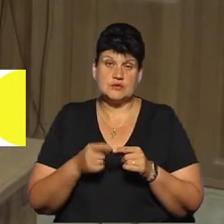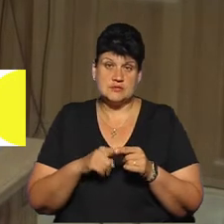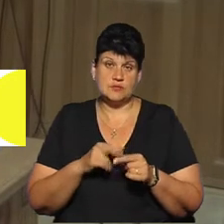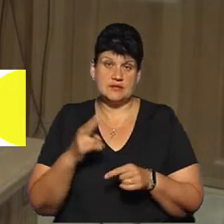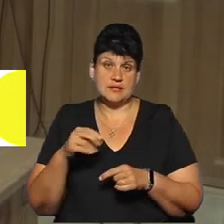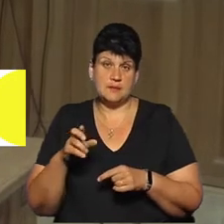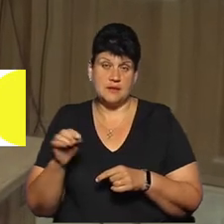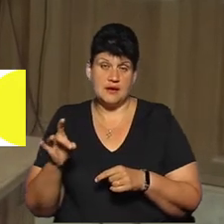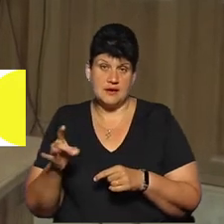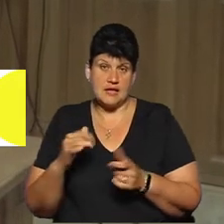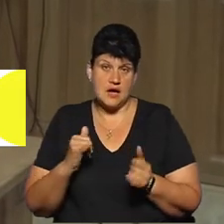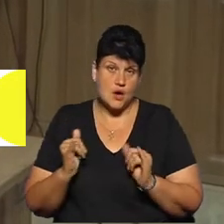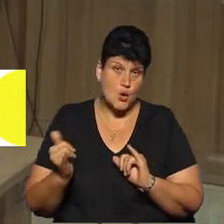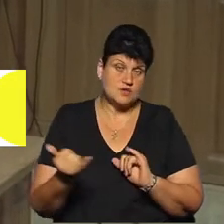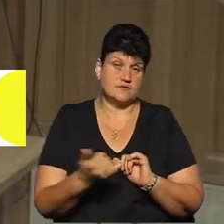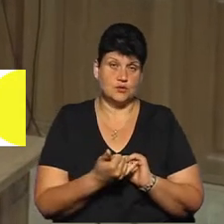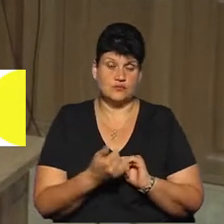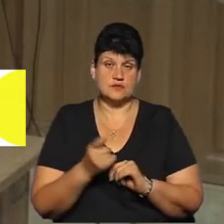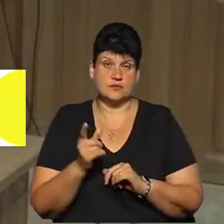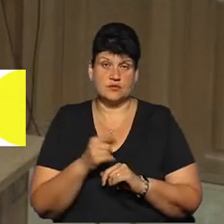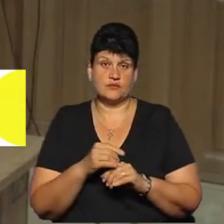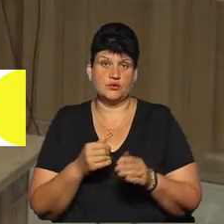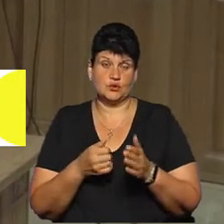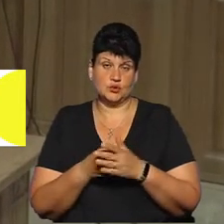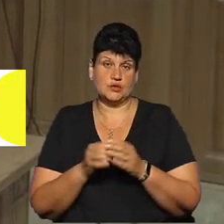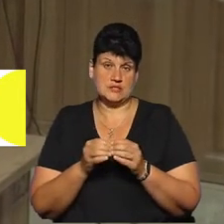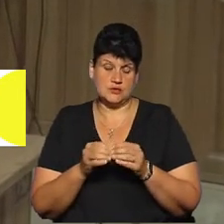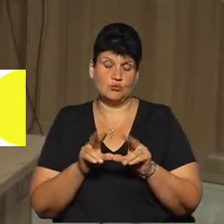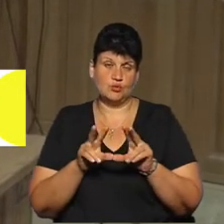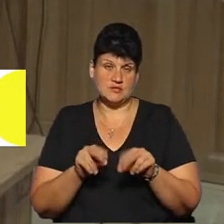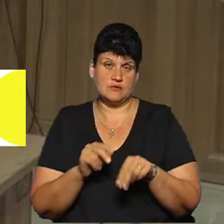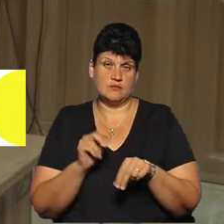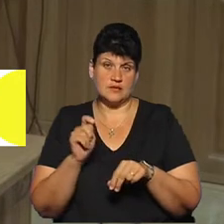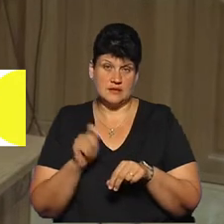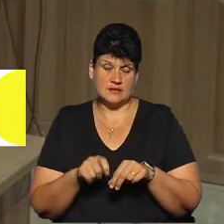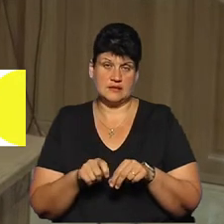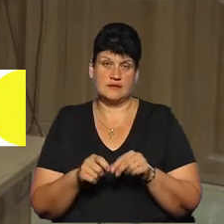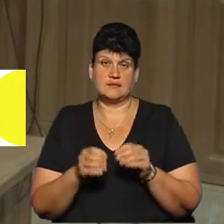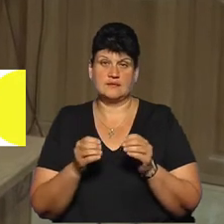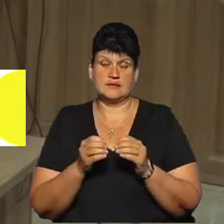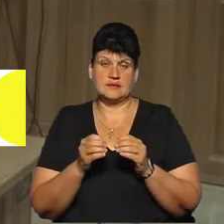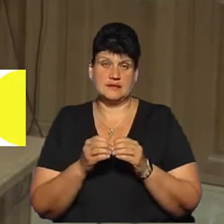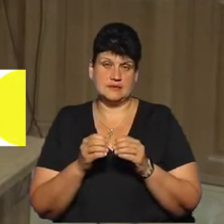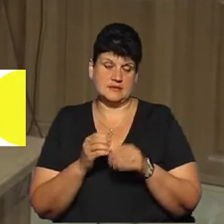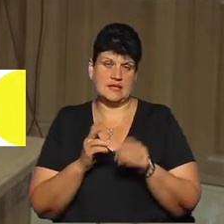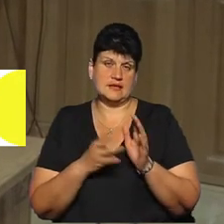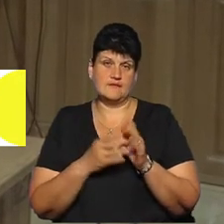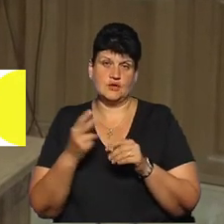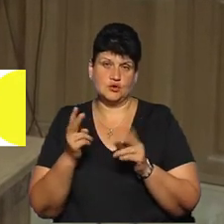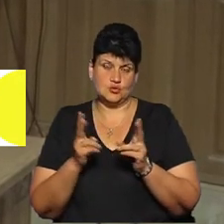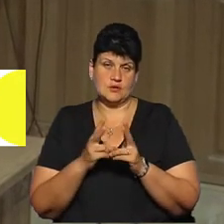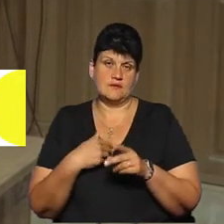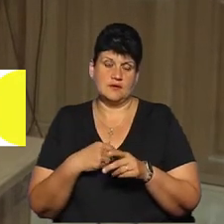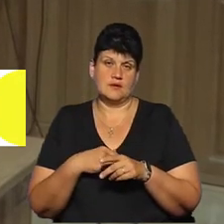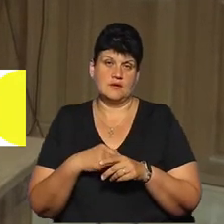розвернувся і поїхав, до 10-ї пообіцяв приїхати, в 9:20 на зустріч мені виїхав патрульний автомобіль з червоними маячками, я зупинився, включив